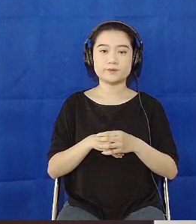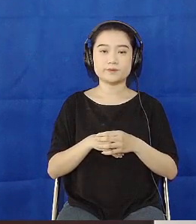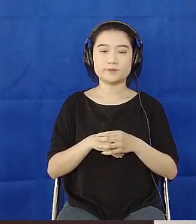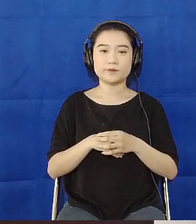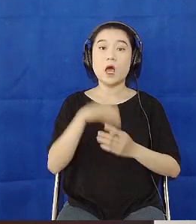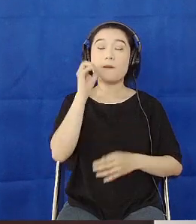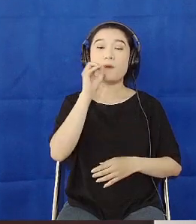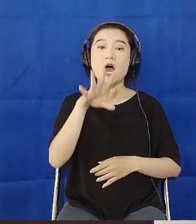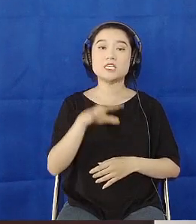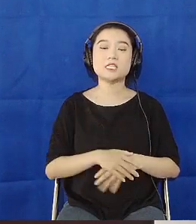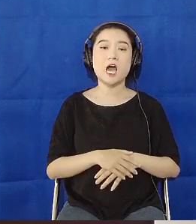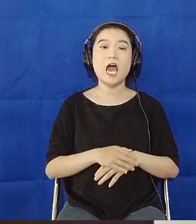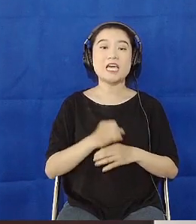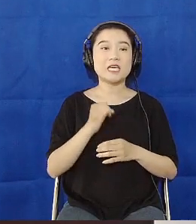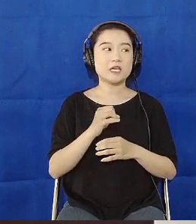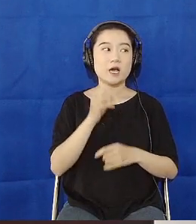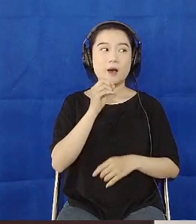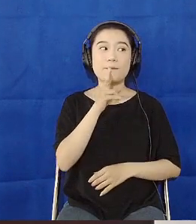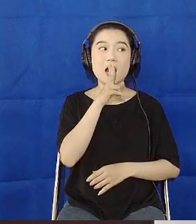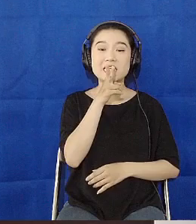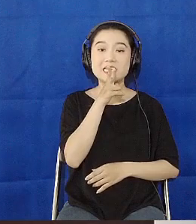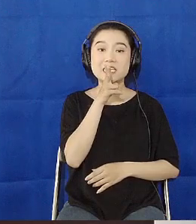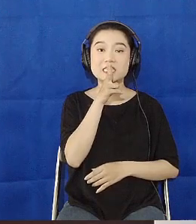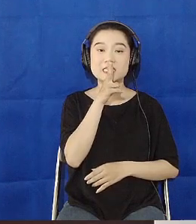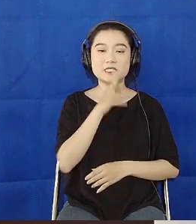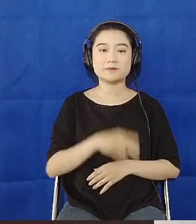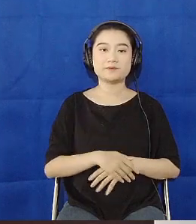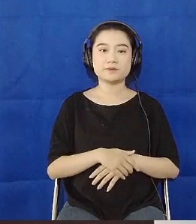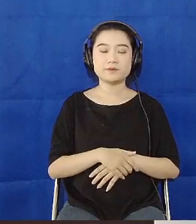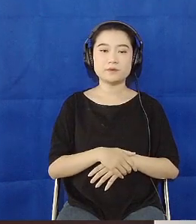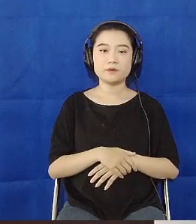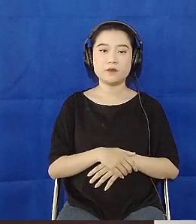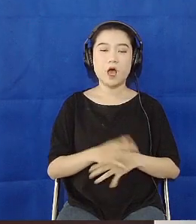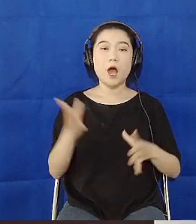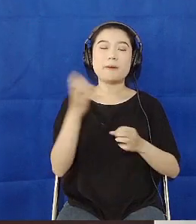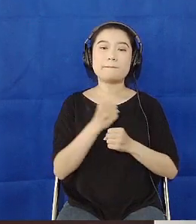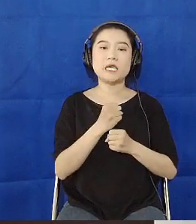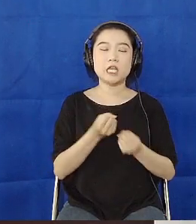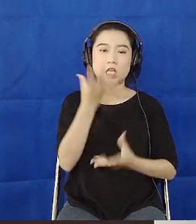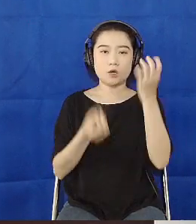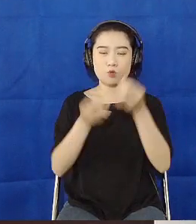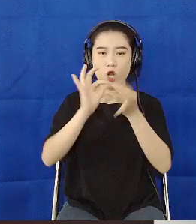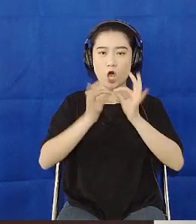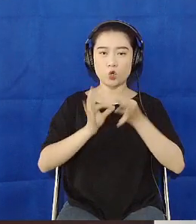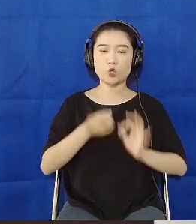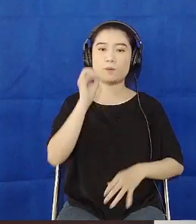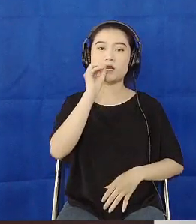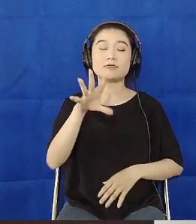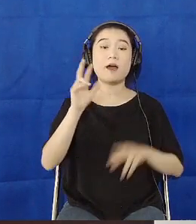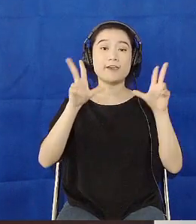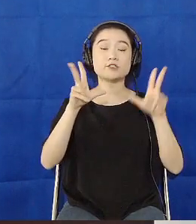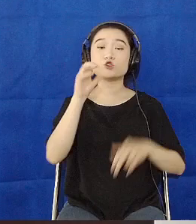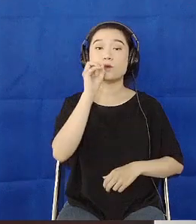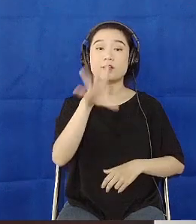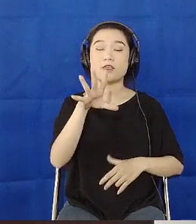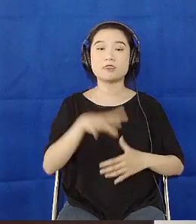Inggris, Yesus sebagai pemilik kebun anggur itu berkata bukan